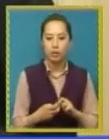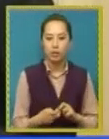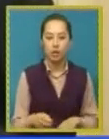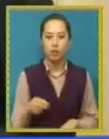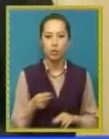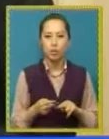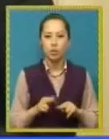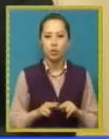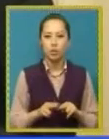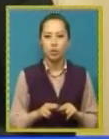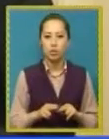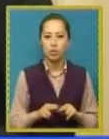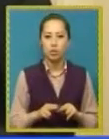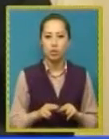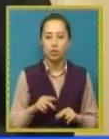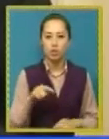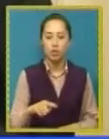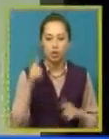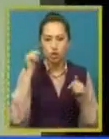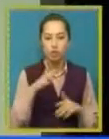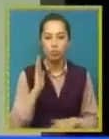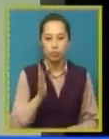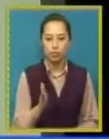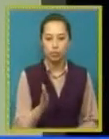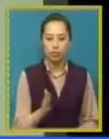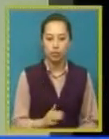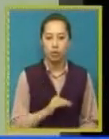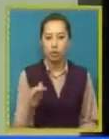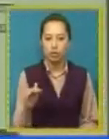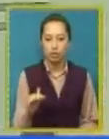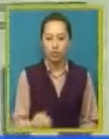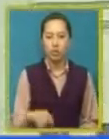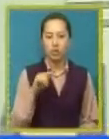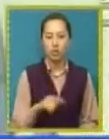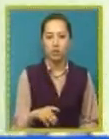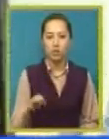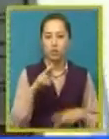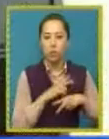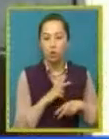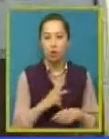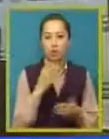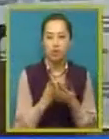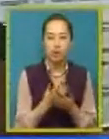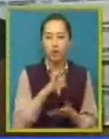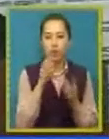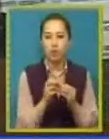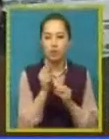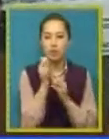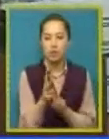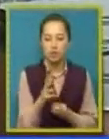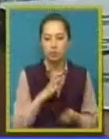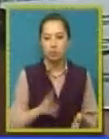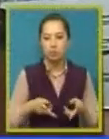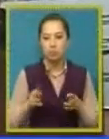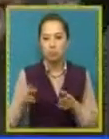бар. Оның барлығы рет-ретімен шешіледі деп ойлаймын. Аудан әкімі атқарылған жұмысты 13 салаға бөліп, жеке-жеке тоқталды.